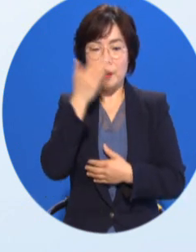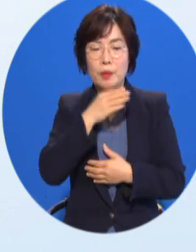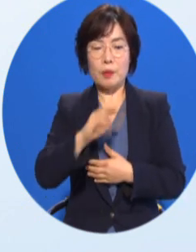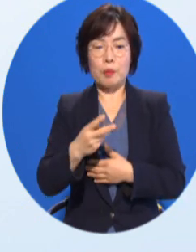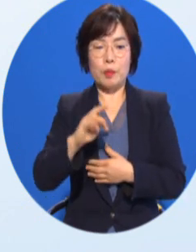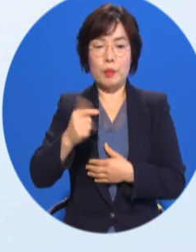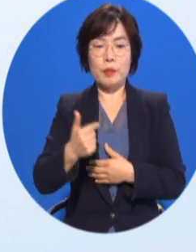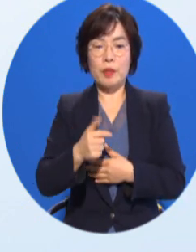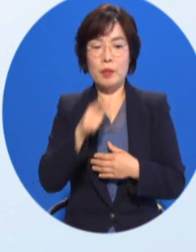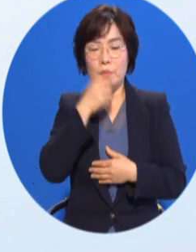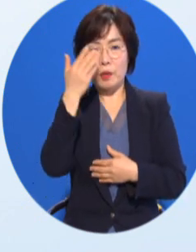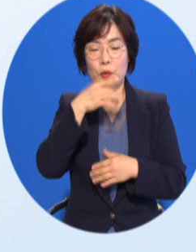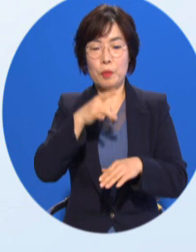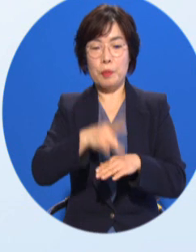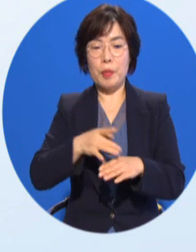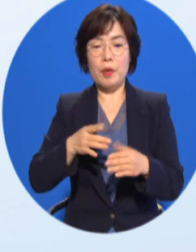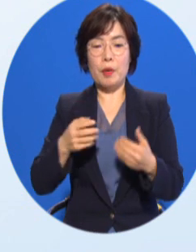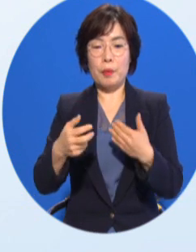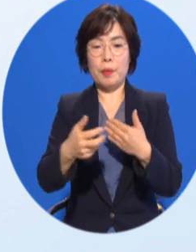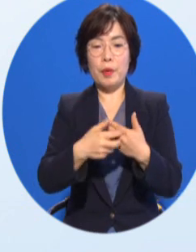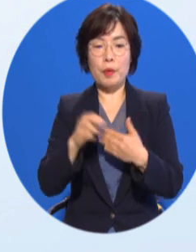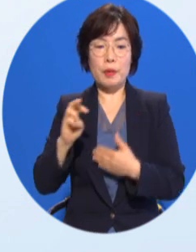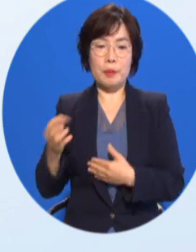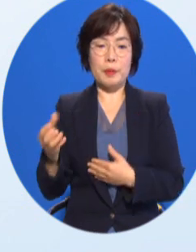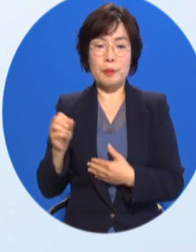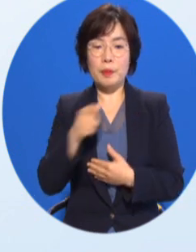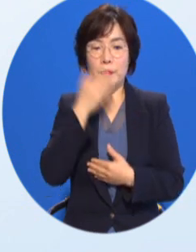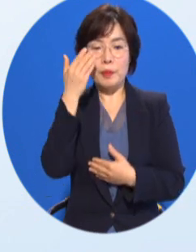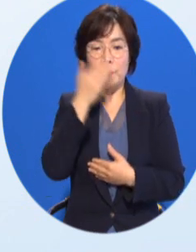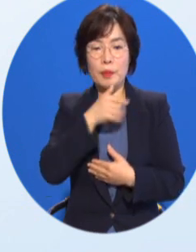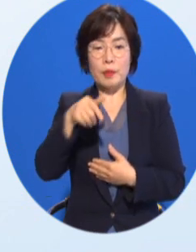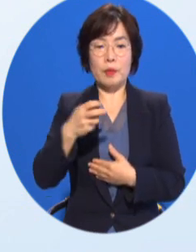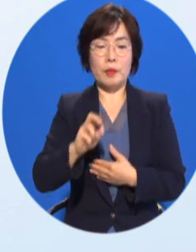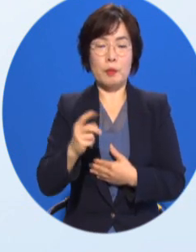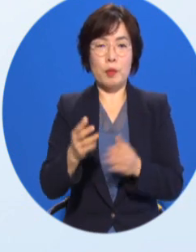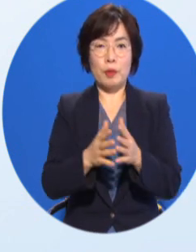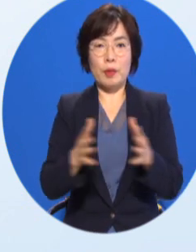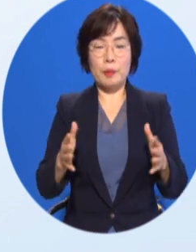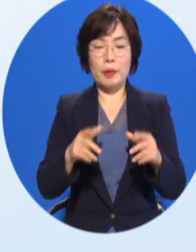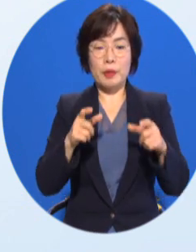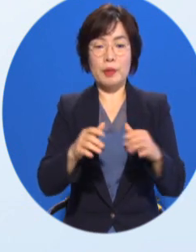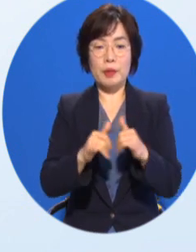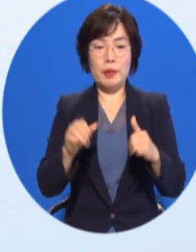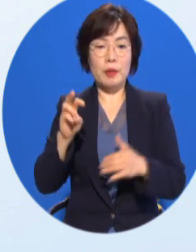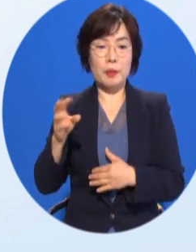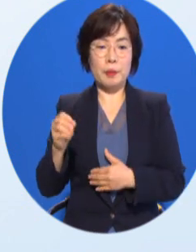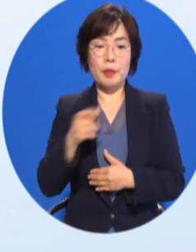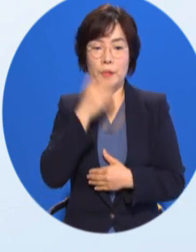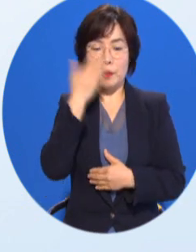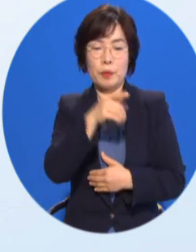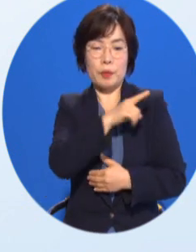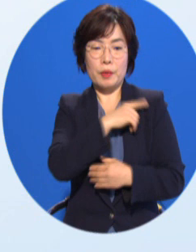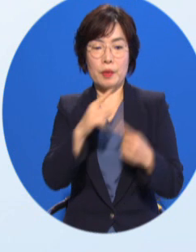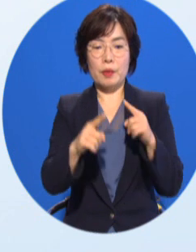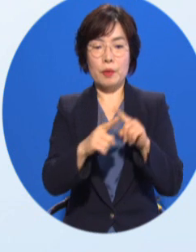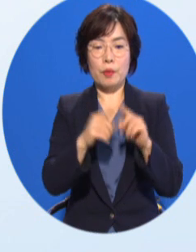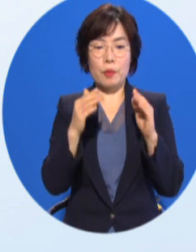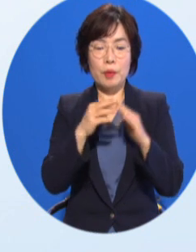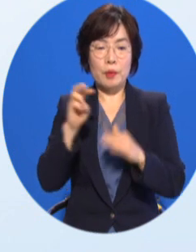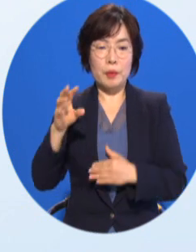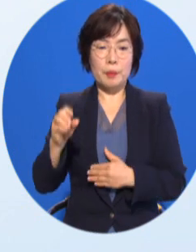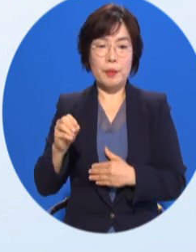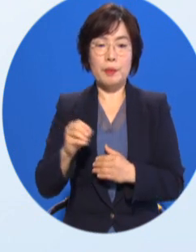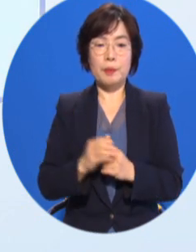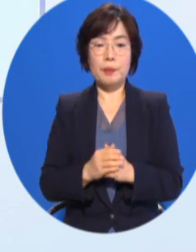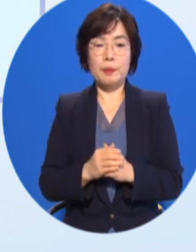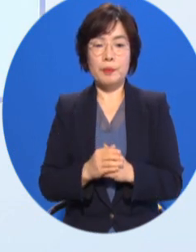30만 원, 여수시 봉산동 여수정형외과 30만 원, 여서동 금호아파트 주민 30만 원, 여수제일교회